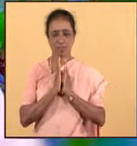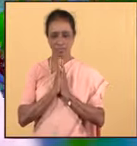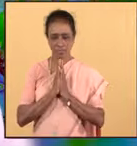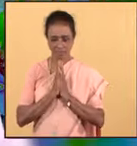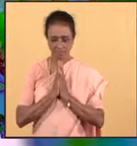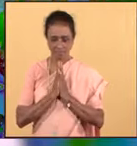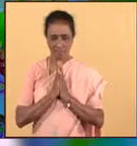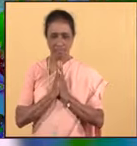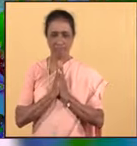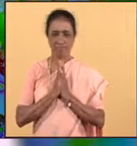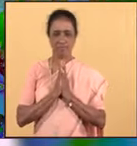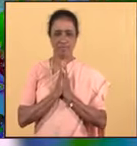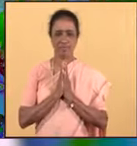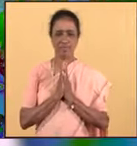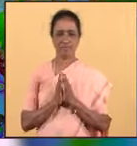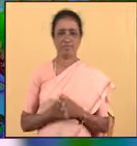அனைவருக்கும் வணக்கம்.